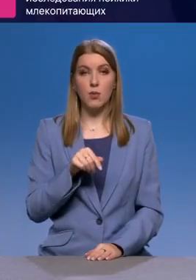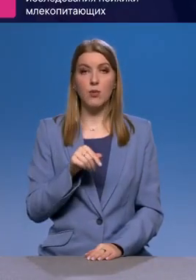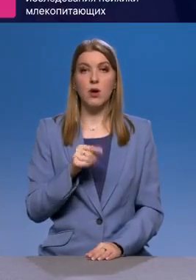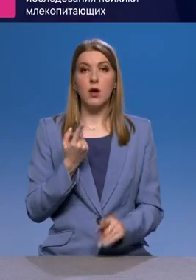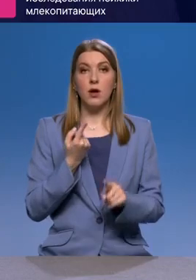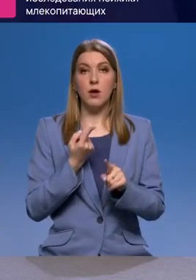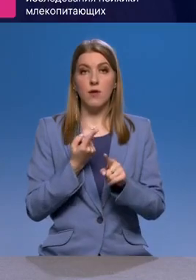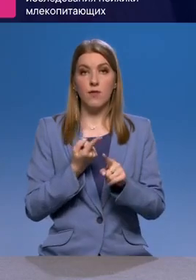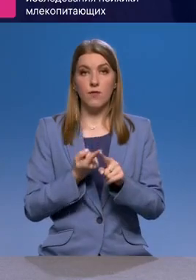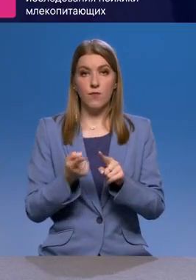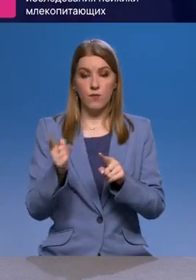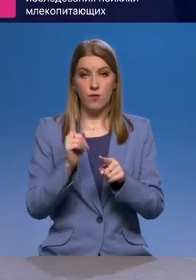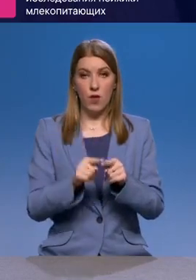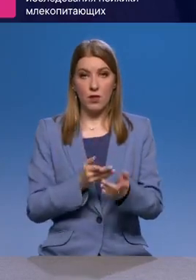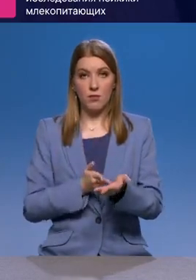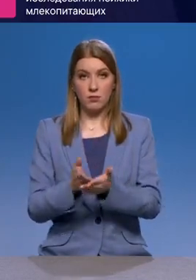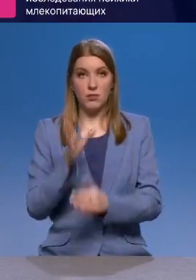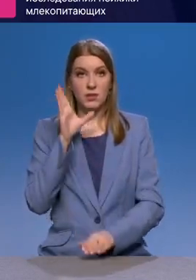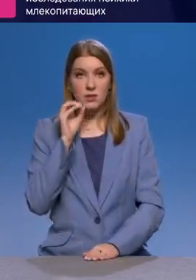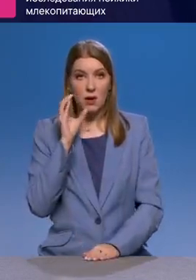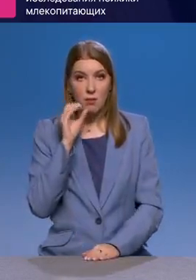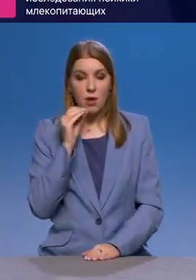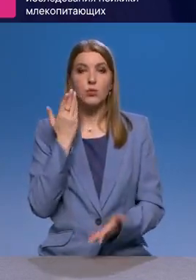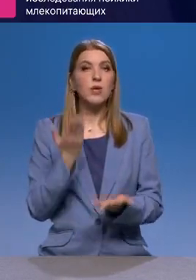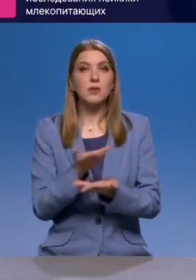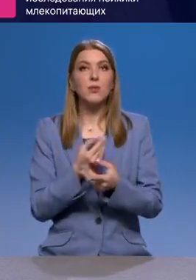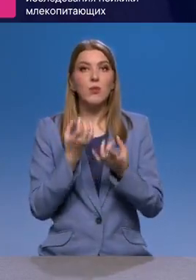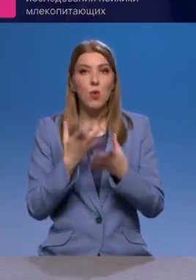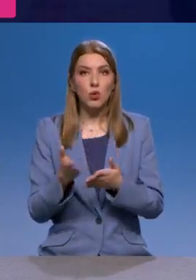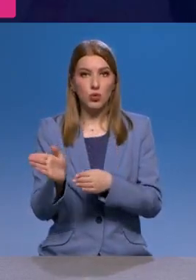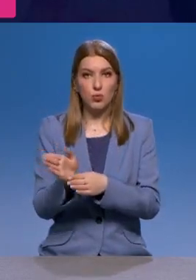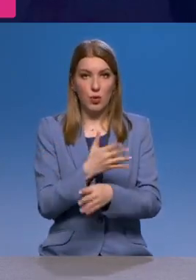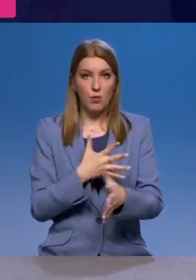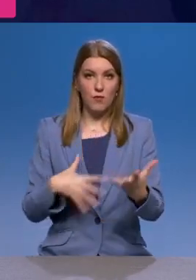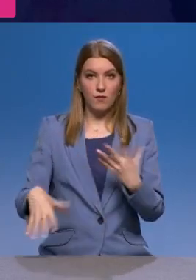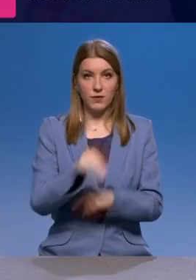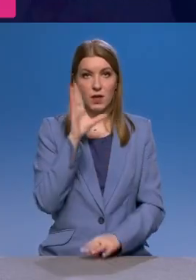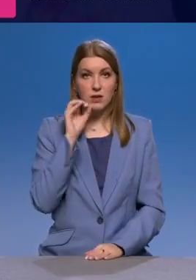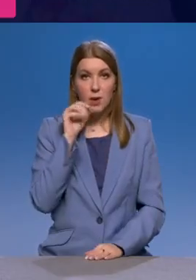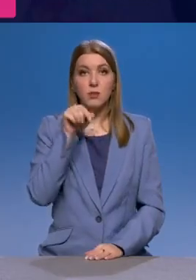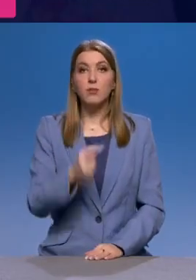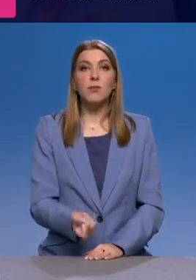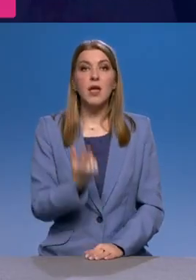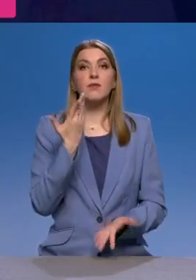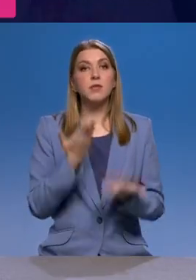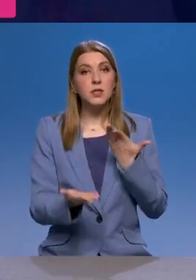быть пустой. То есть если мы просто оттуда вынем собак, там появятся либо другие собаки, либо какой-то